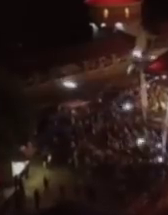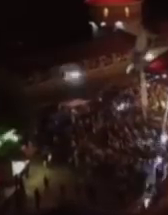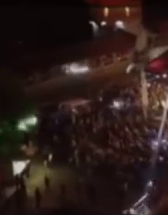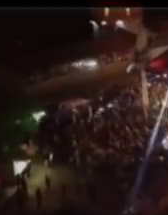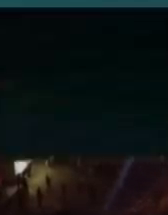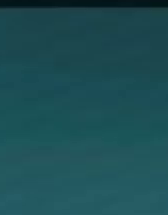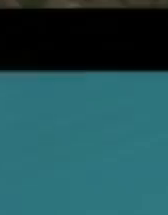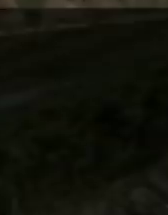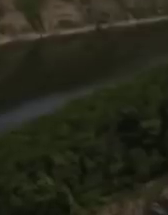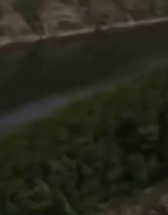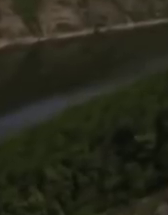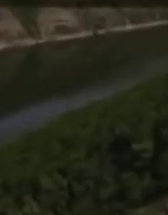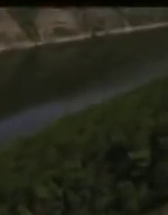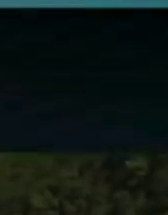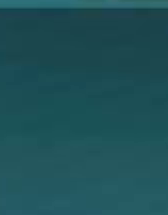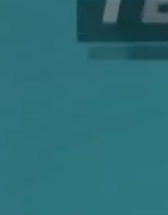Музика